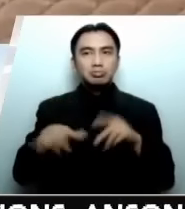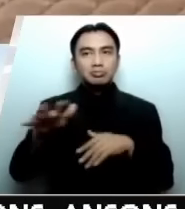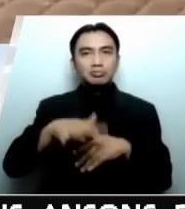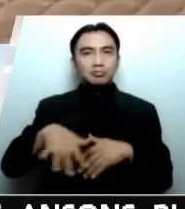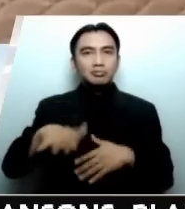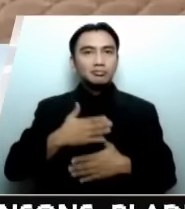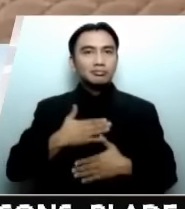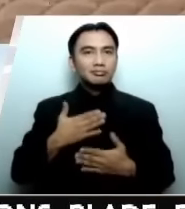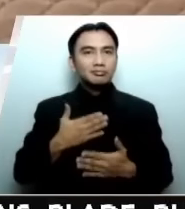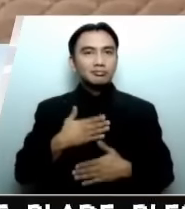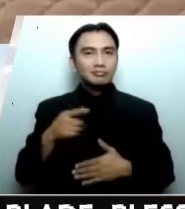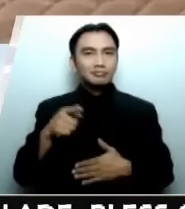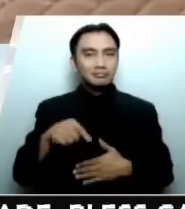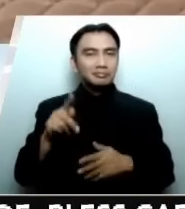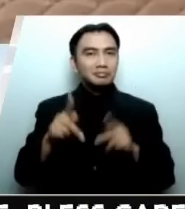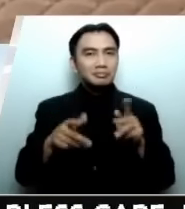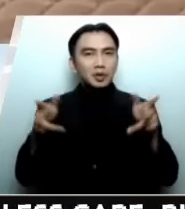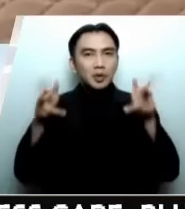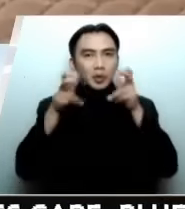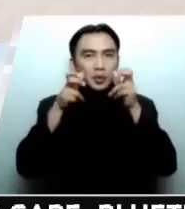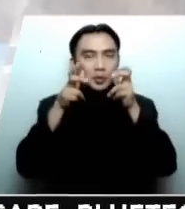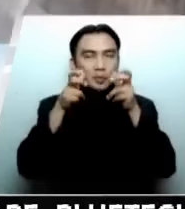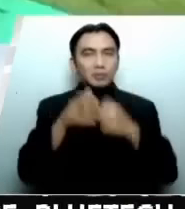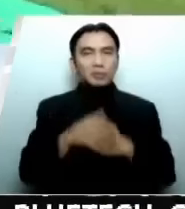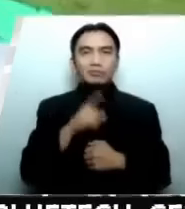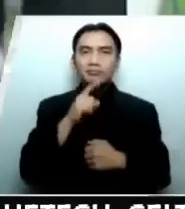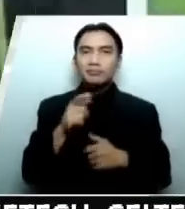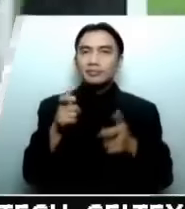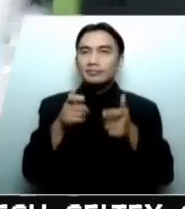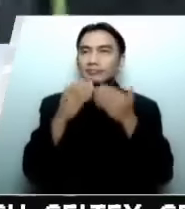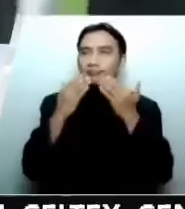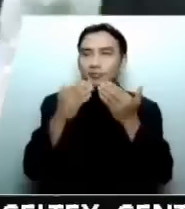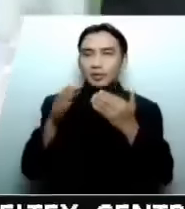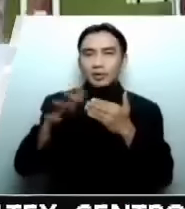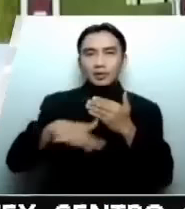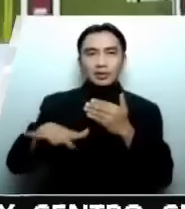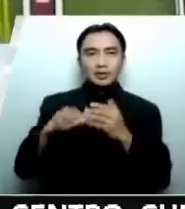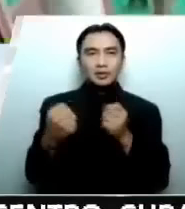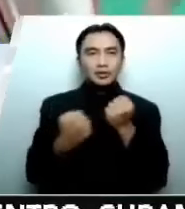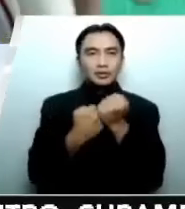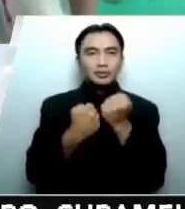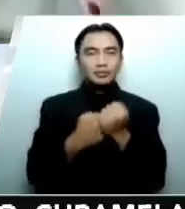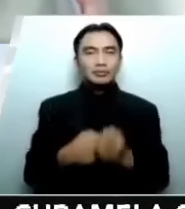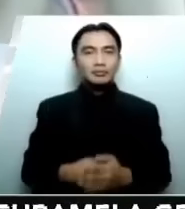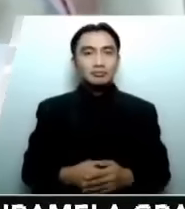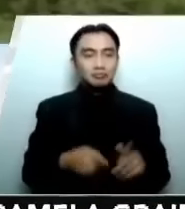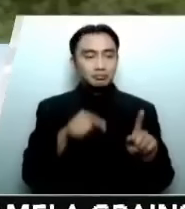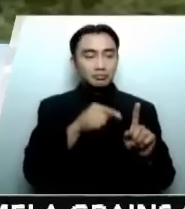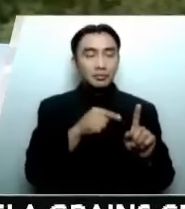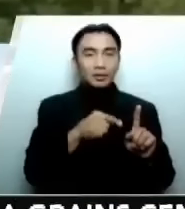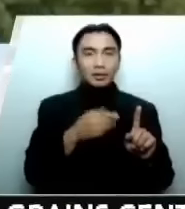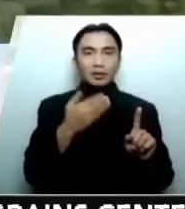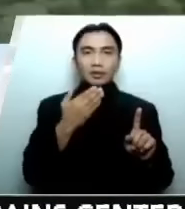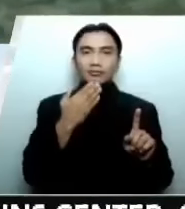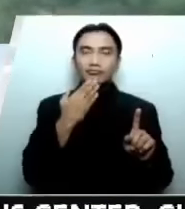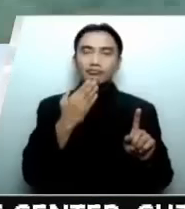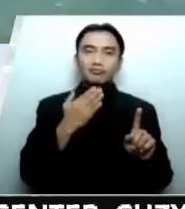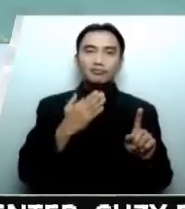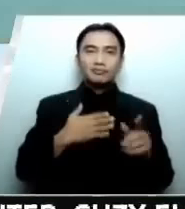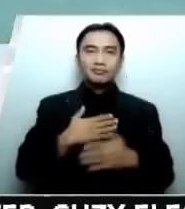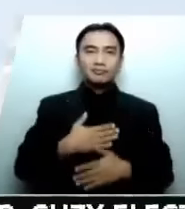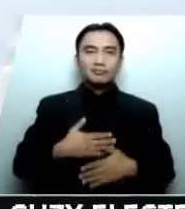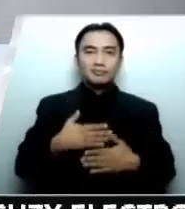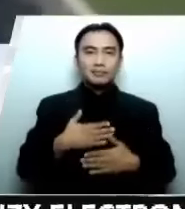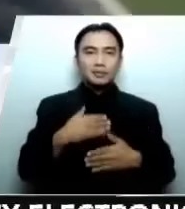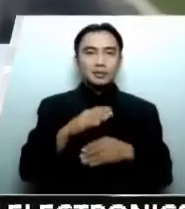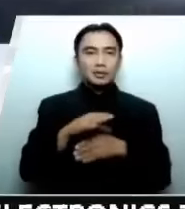kanila. We're just very grateful sa suporta po ng lahat. Ikinatwa rin ni Ruru ang pagpapakilala naman kay Miguel Tan Felix bilang 8th